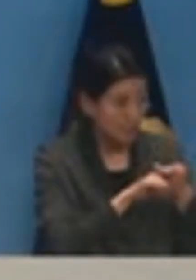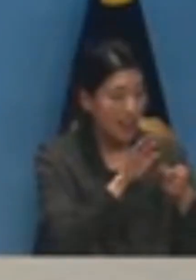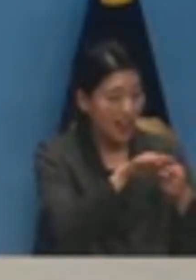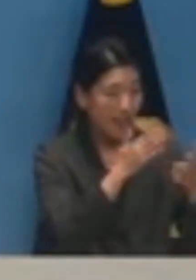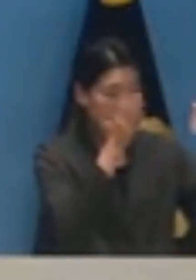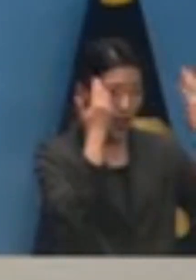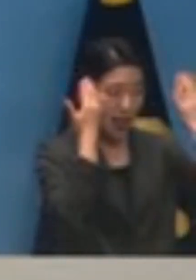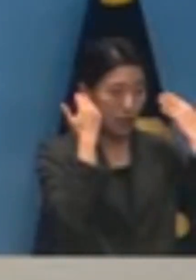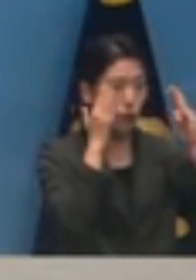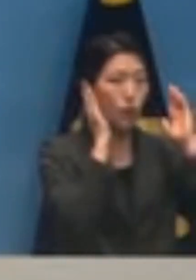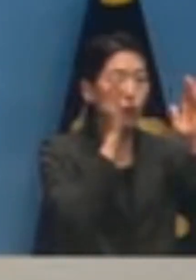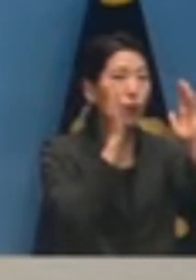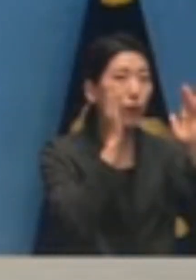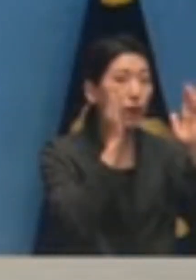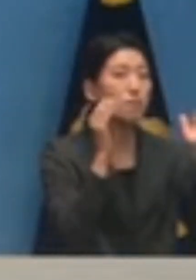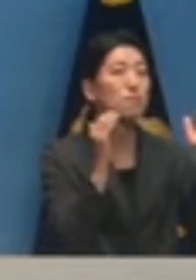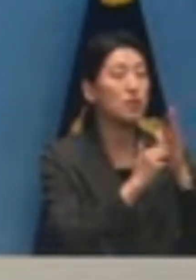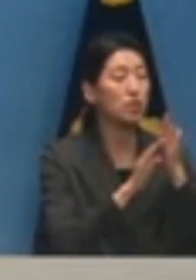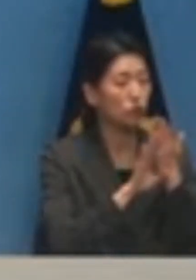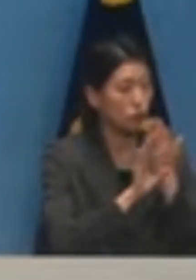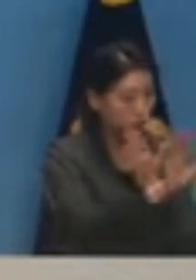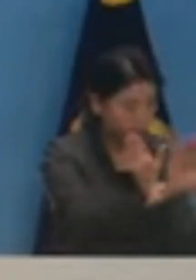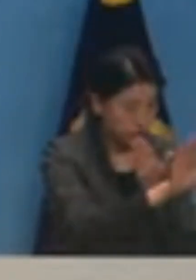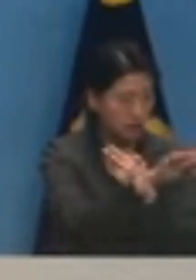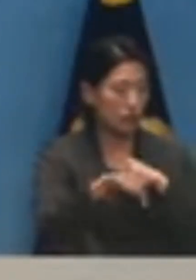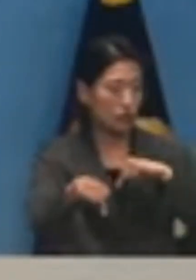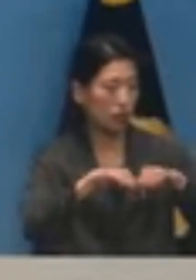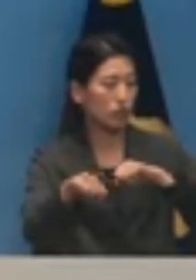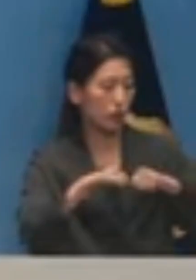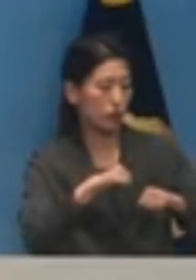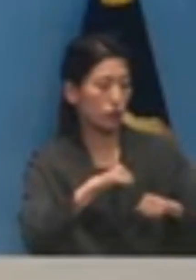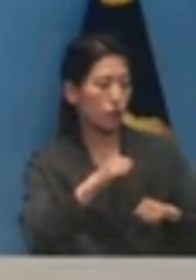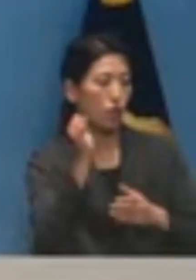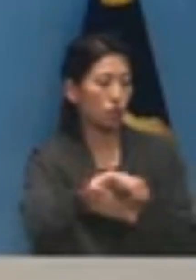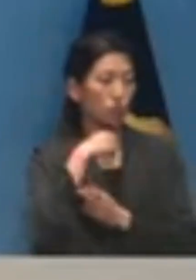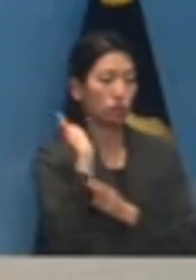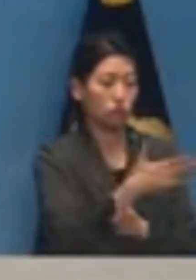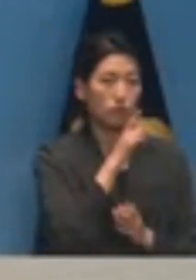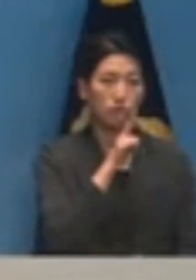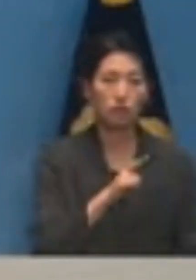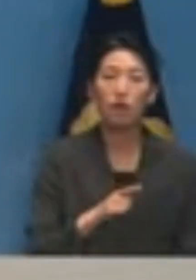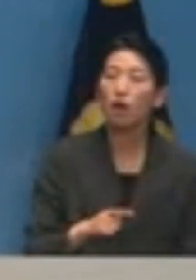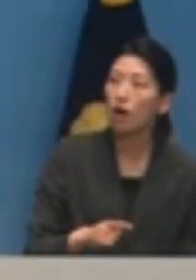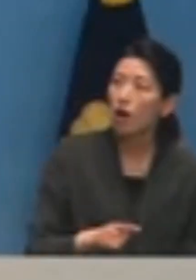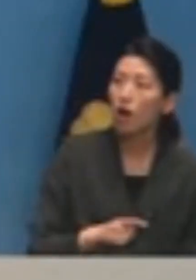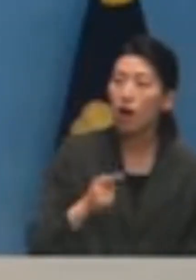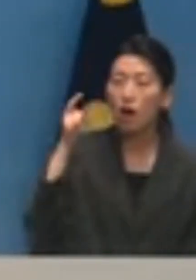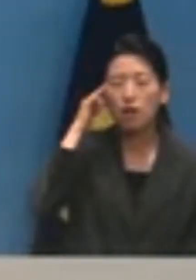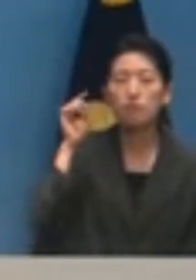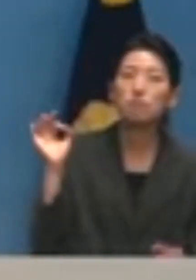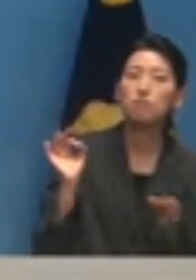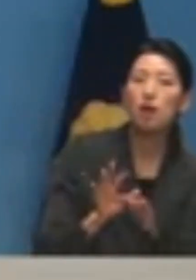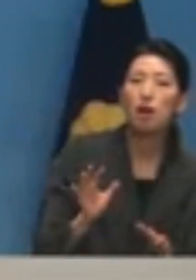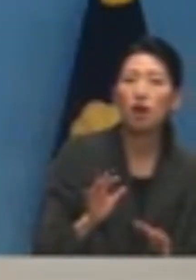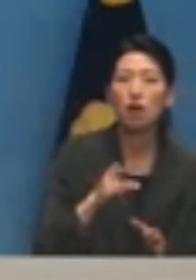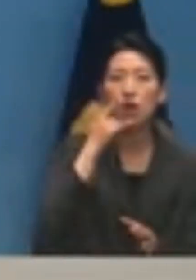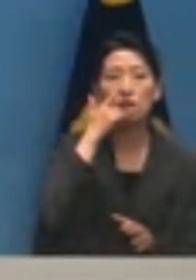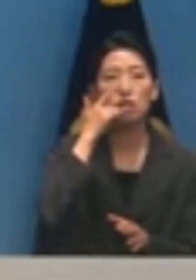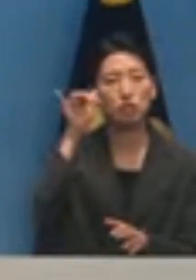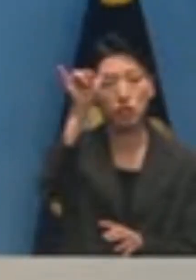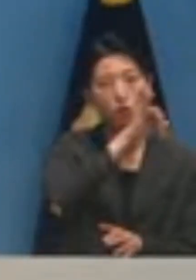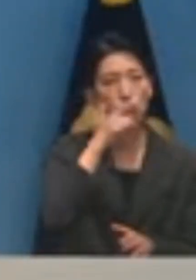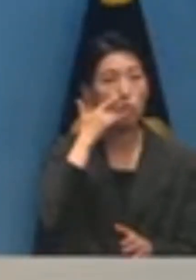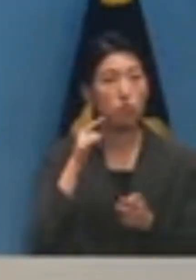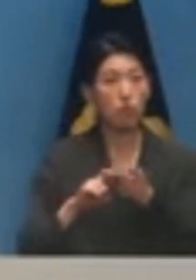정치활동의 자유를 보장하겠다는 입장을 밝혔습니다. 이에 우리 전국학부모 총연대는 교육을